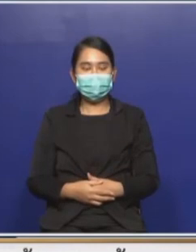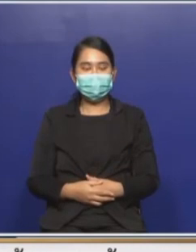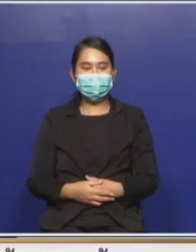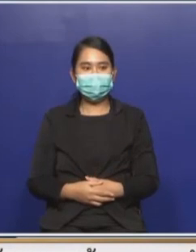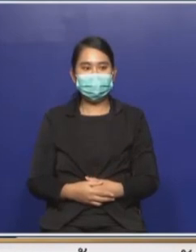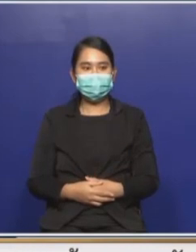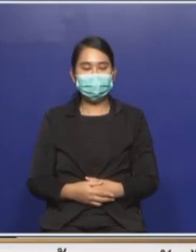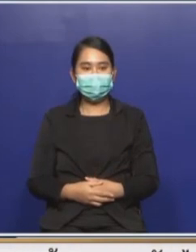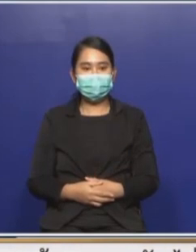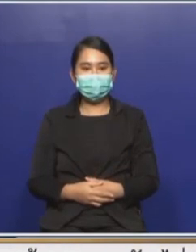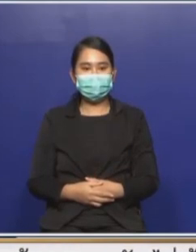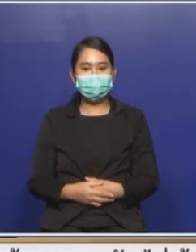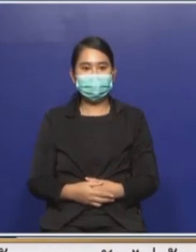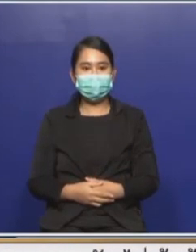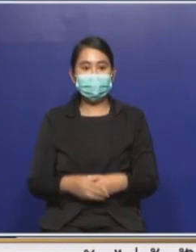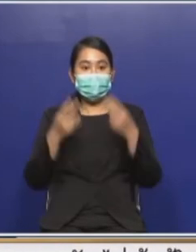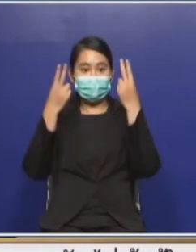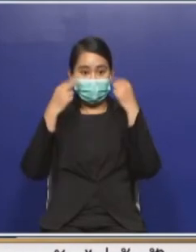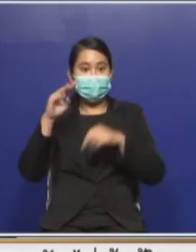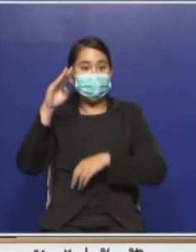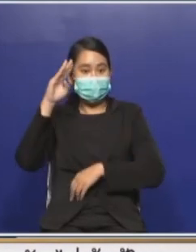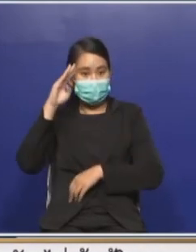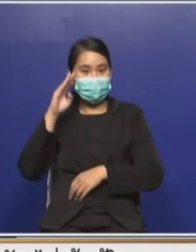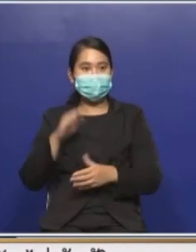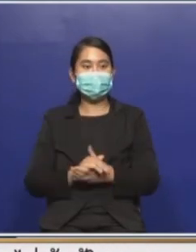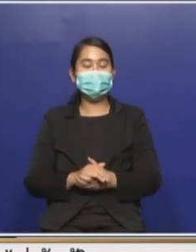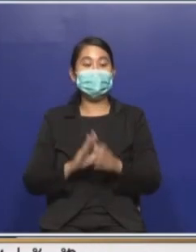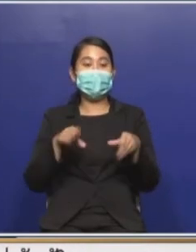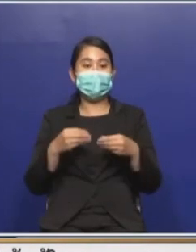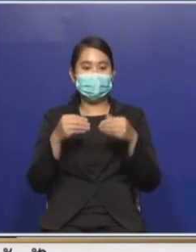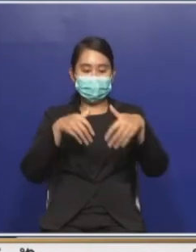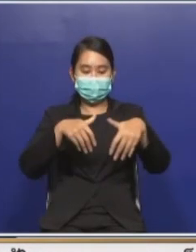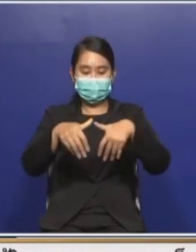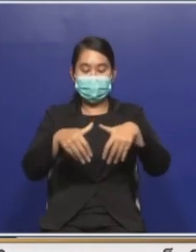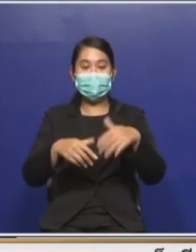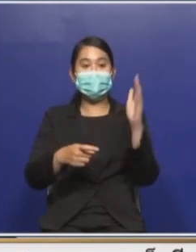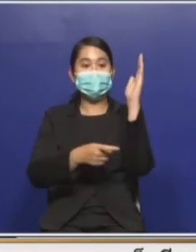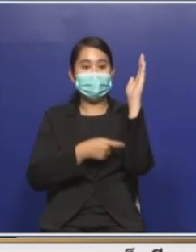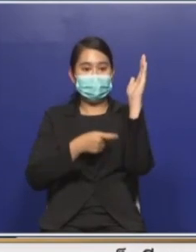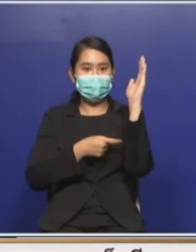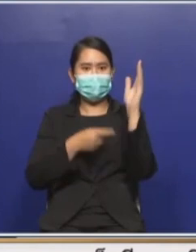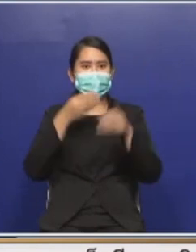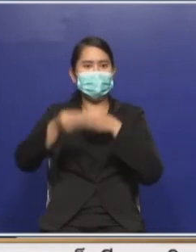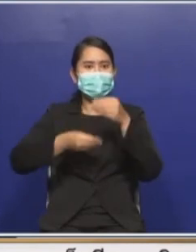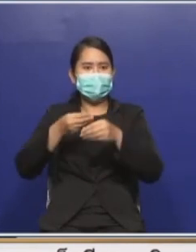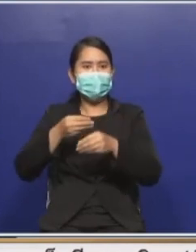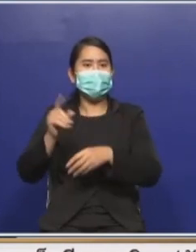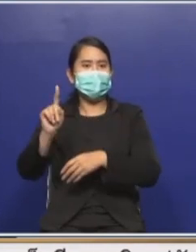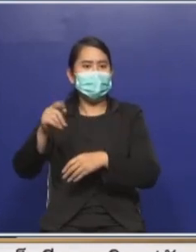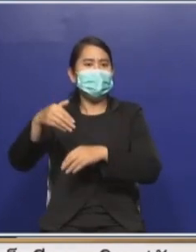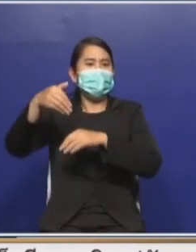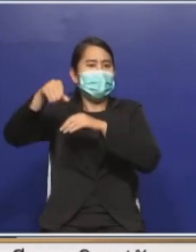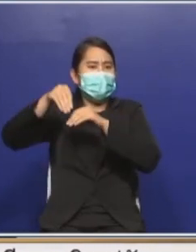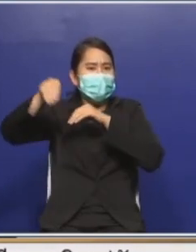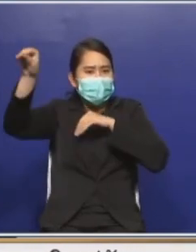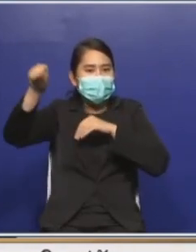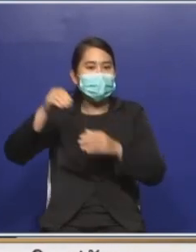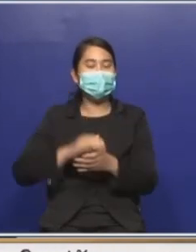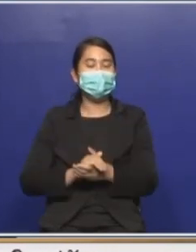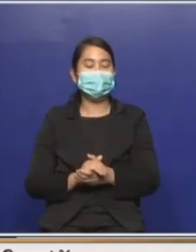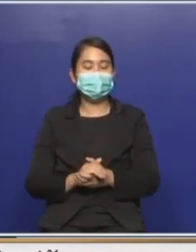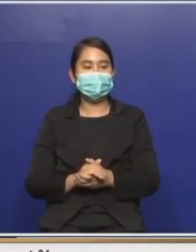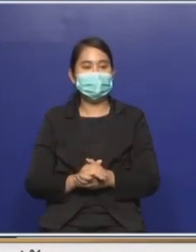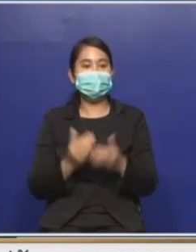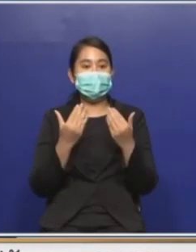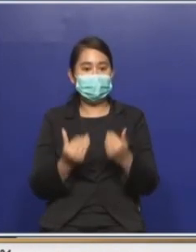พลเอกประยุทธ์จันทร์โอชาให้คนเอาให้ประชาชนเอายางพาราไปขายที่ดาวอังคารวันนี้พลเอกประยุทธ์จันทร์โอชาเป็นประธ